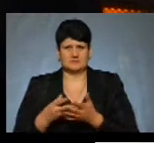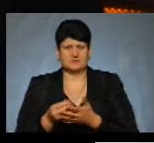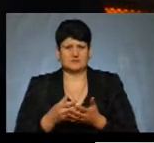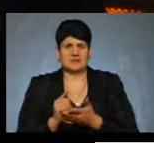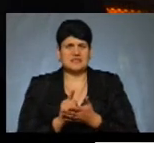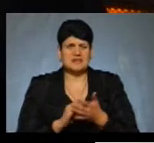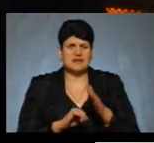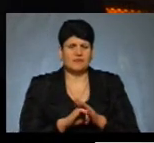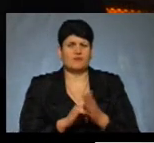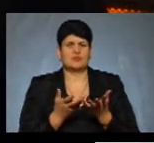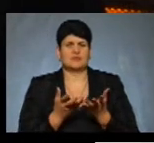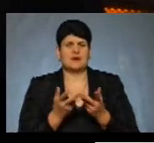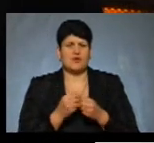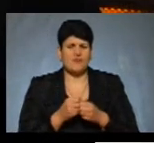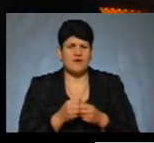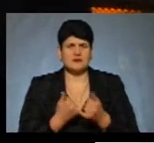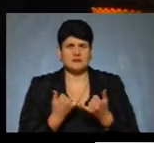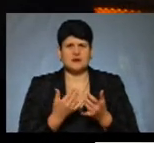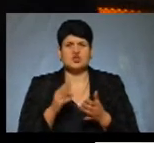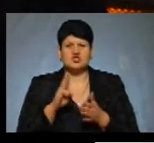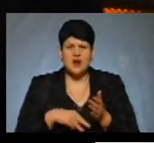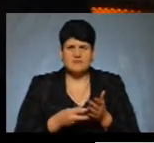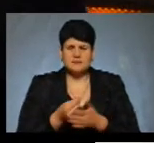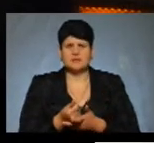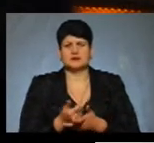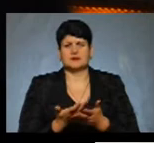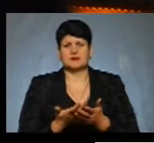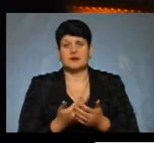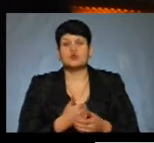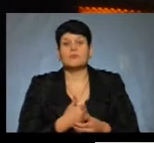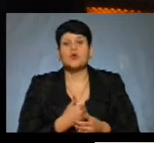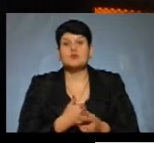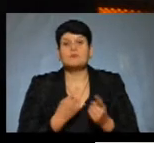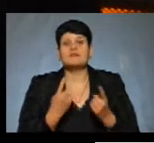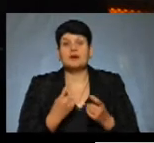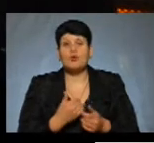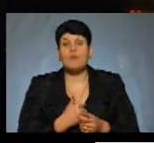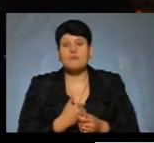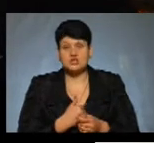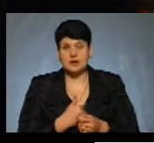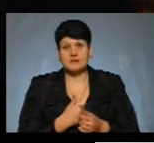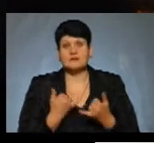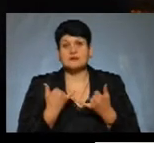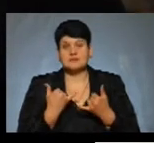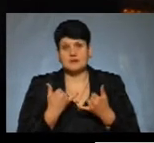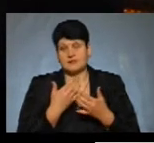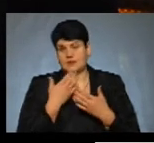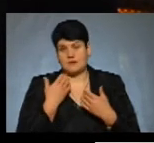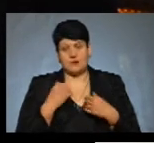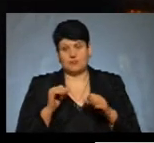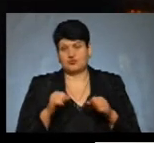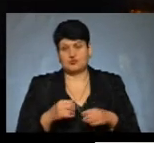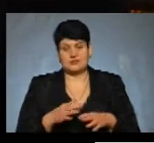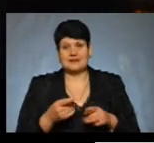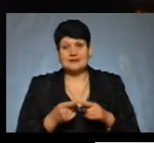де йдуть нарахування, зараз заплатити штраф. Та навіть якщо би і хотів, при великому бажанні, зараз немає можливості.